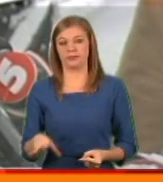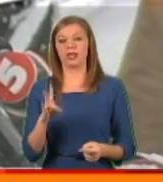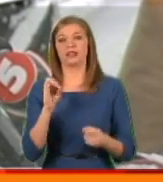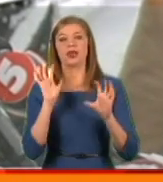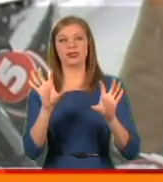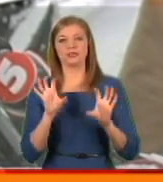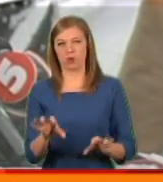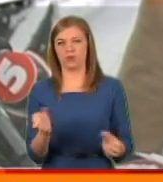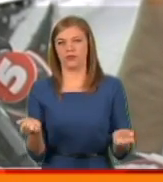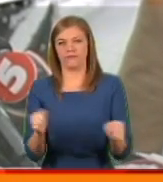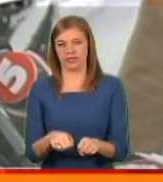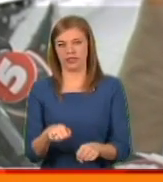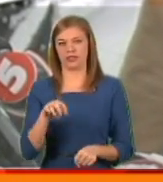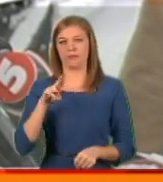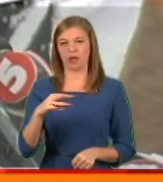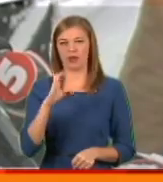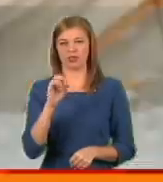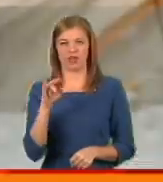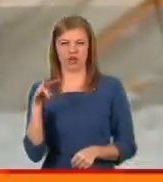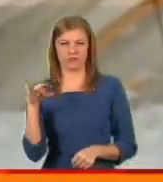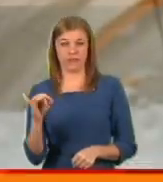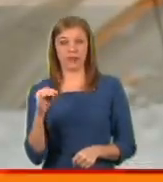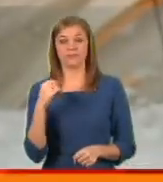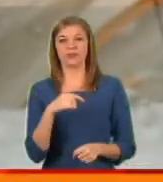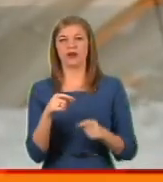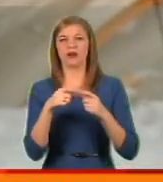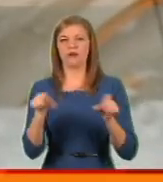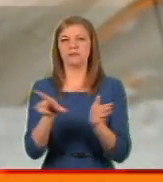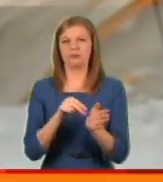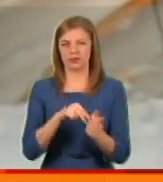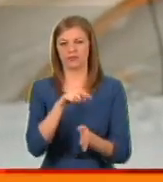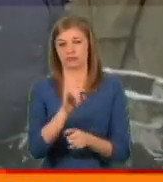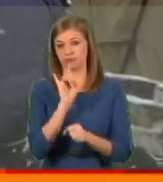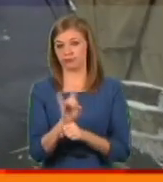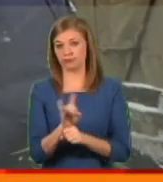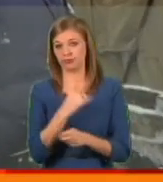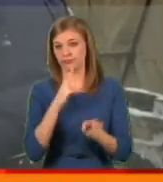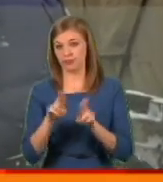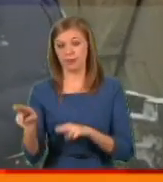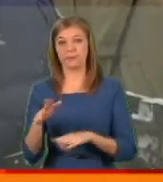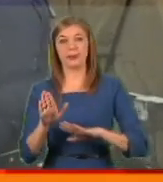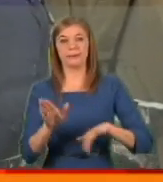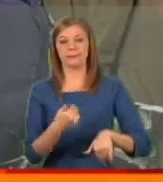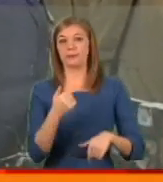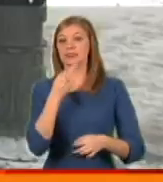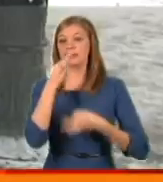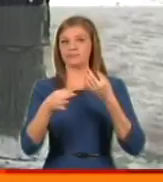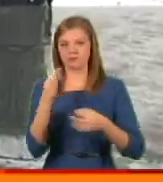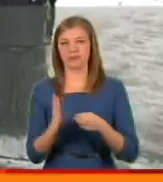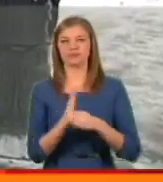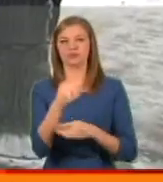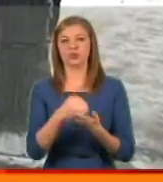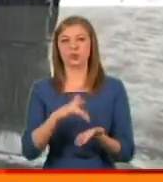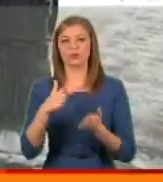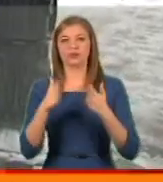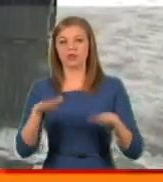незаконне викрадення Михайла Саакашвілі. А плівки є сфабрикованими. Вже після гучних заяв рушаємо до центру табору.